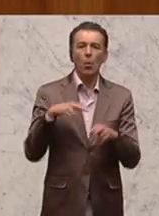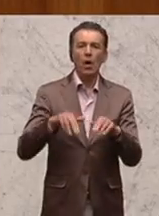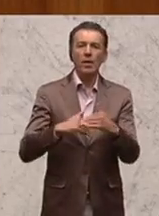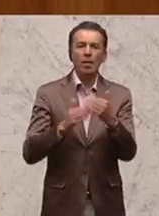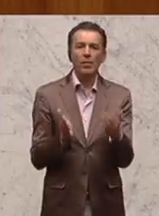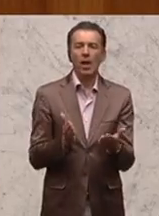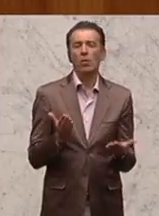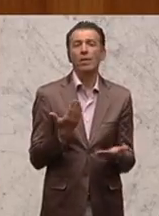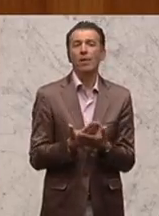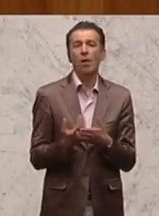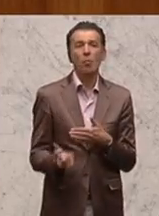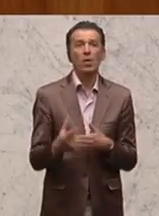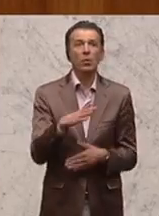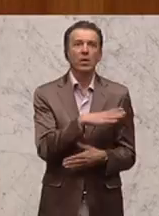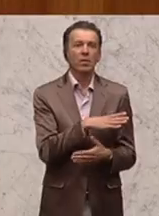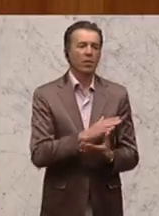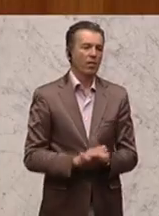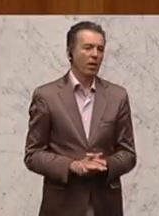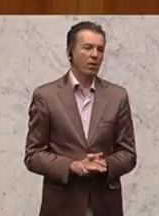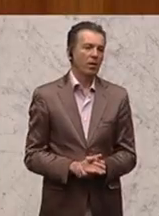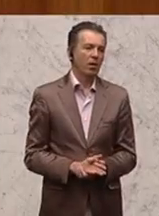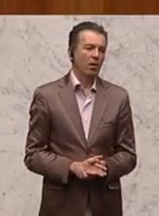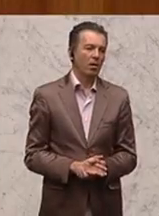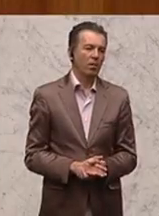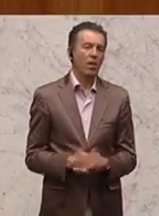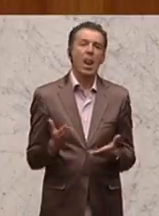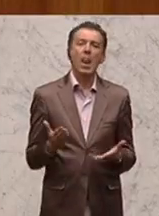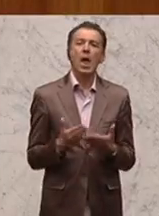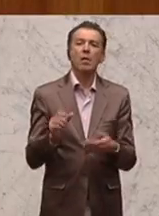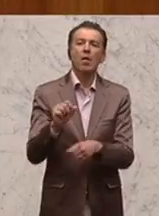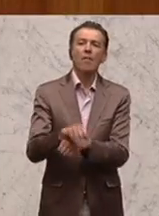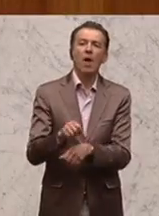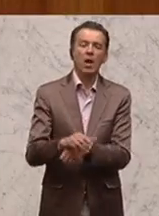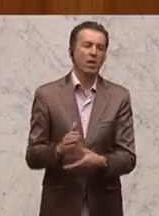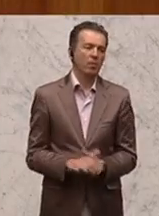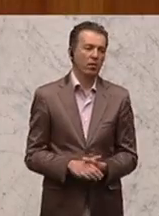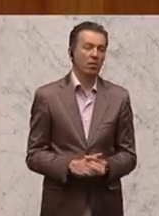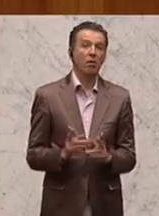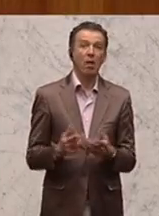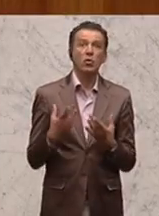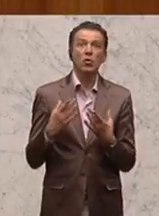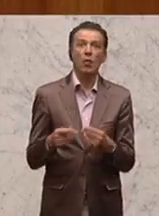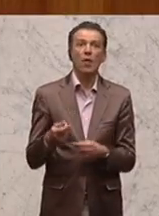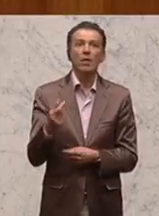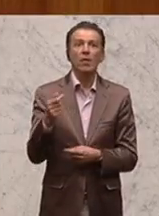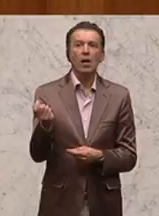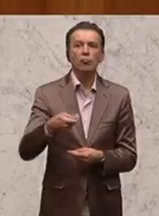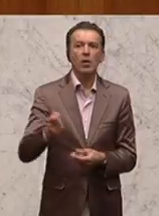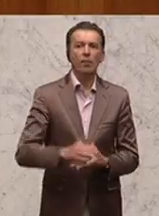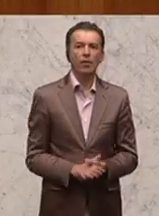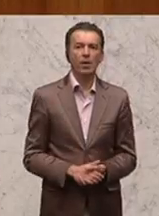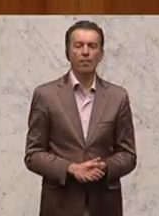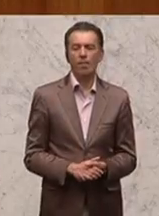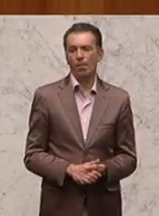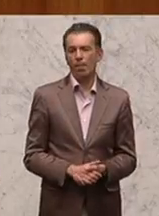Rechtsabteilungen und daher sind die besonders gefährdet, durch leichte Fahrlässigkeiten in die Finanzstrafe zu kommen.